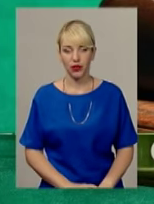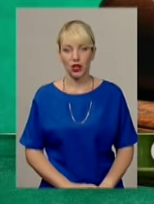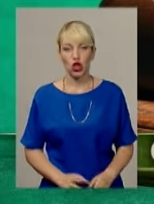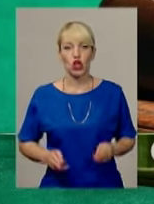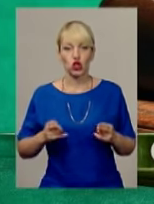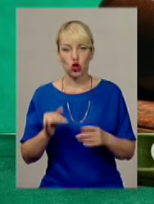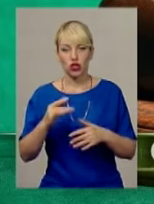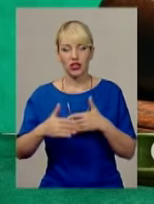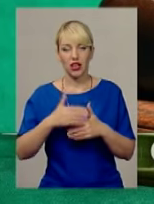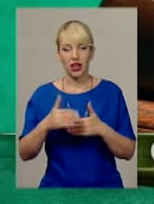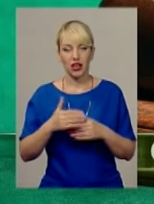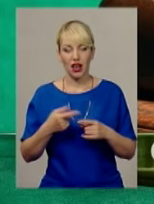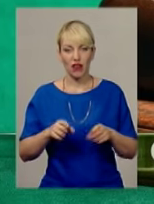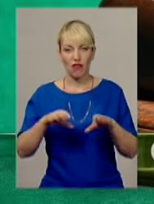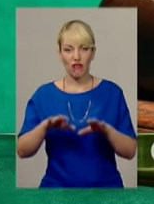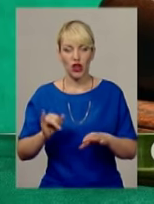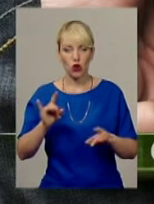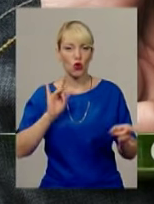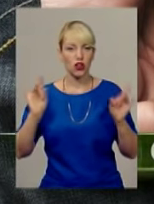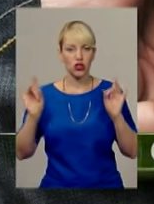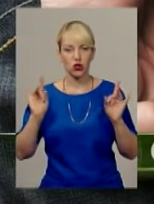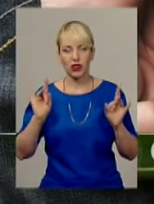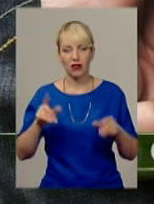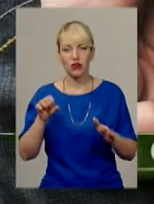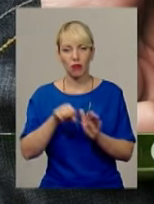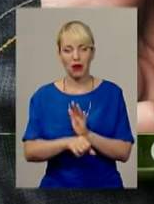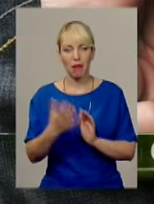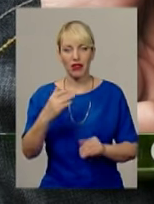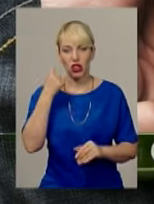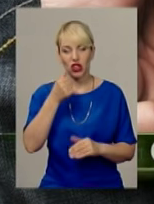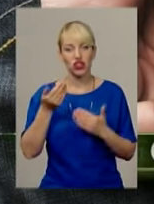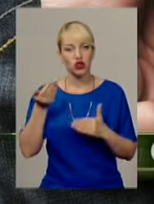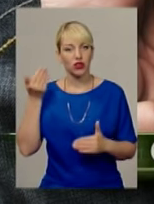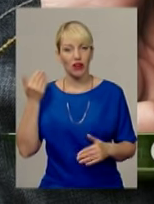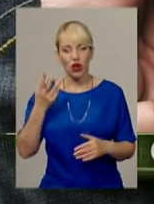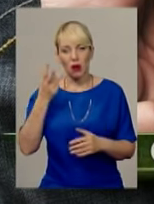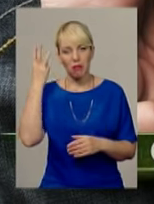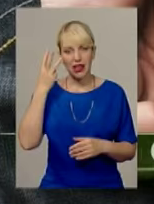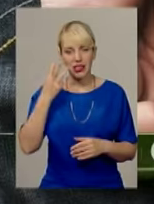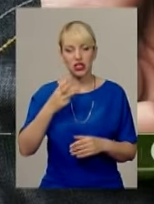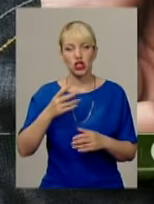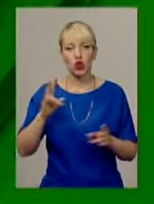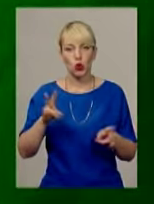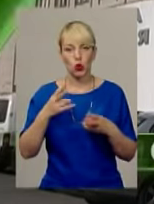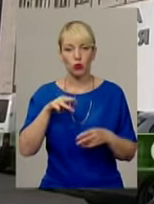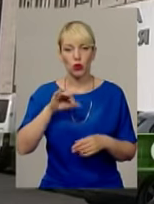Злочин та кара. Винесено вирок у резонансному вбивстві 5-річної давності у Хмельницькому нічному клубі Токіо.